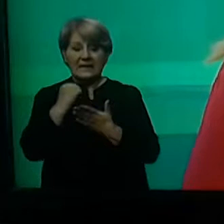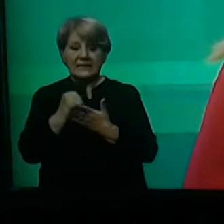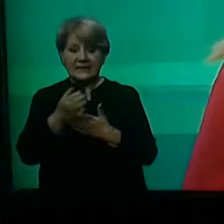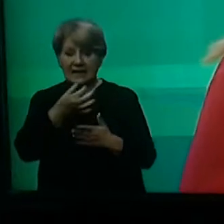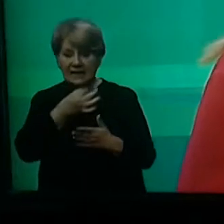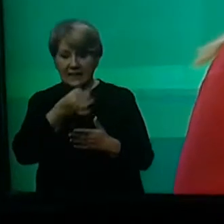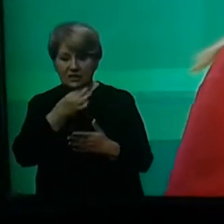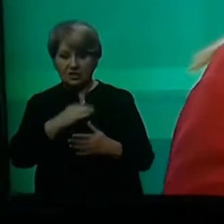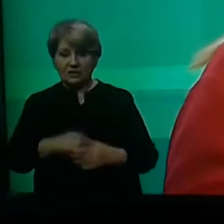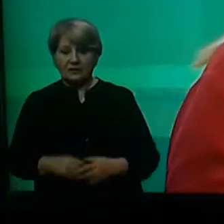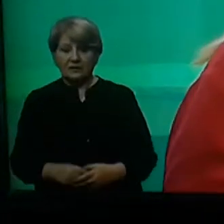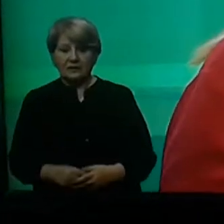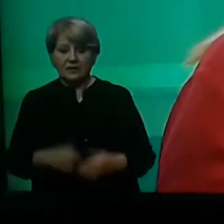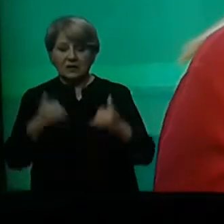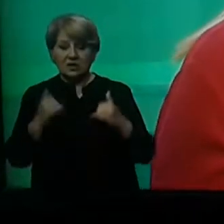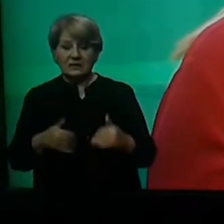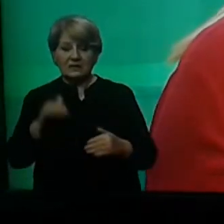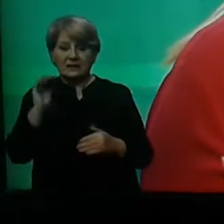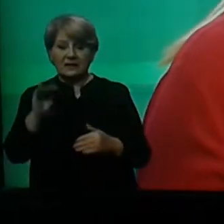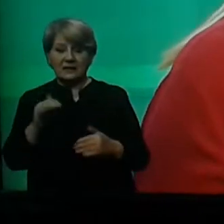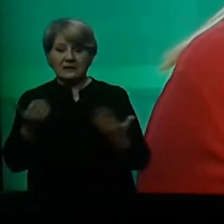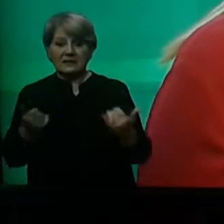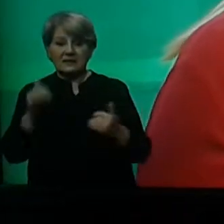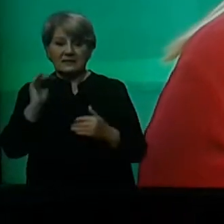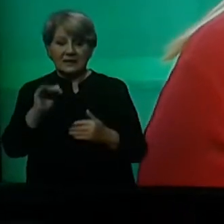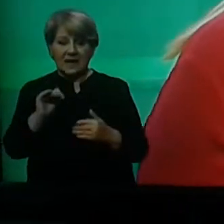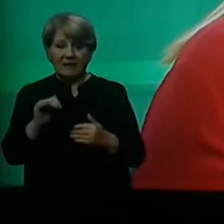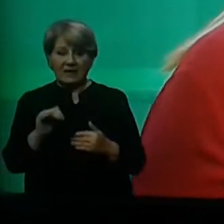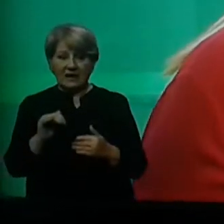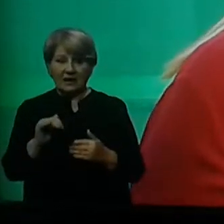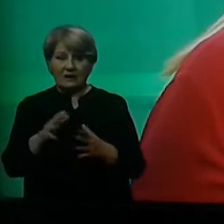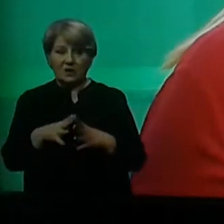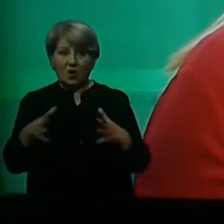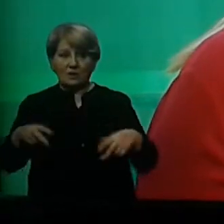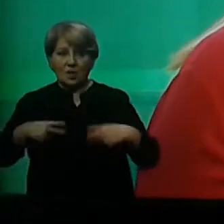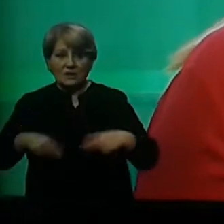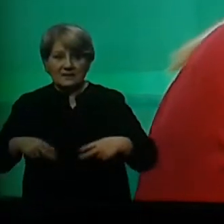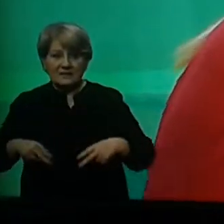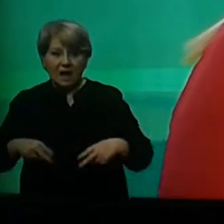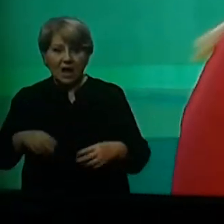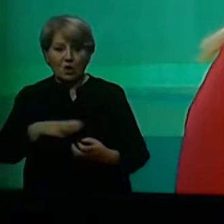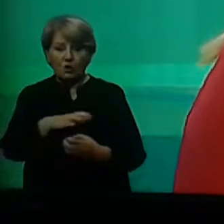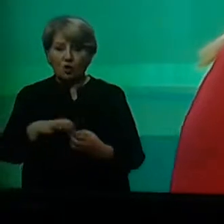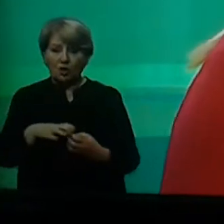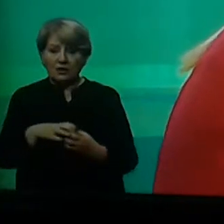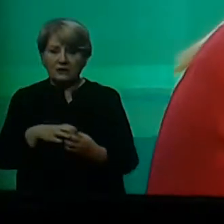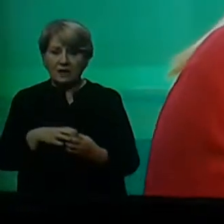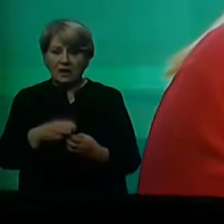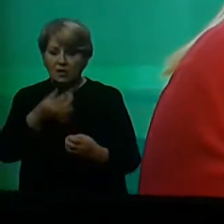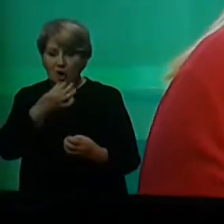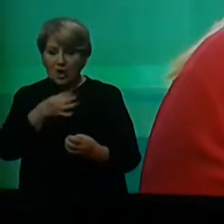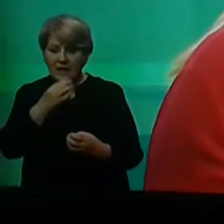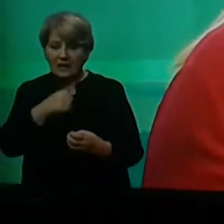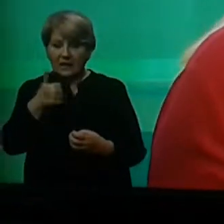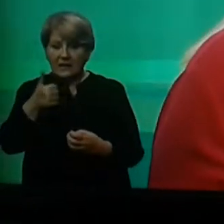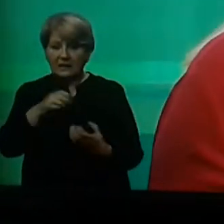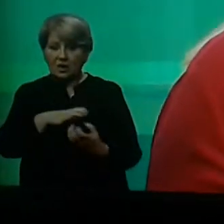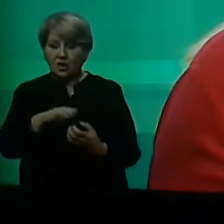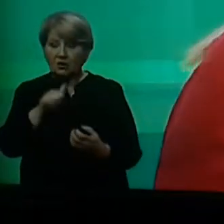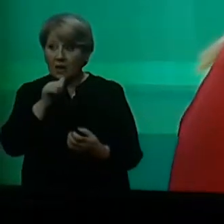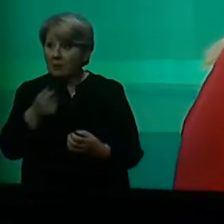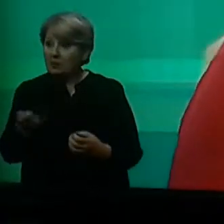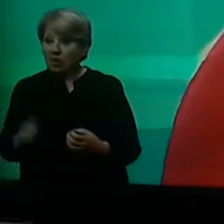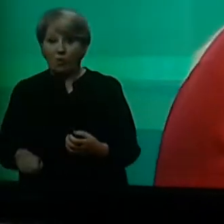lijek za liječenje. I šta se sad javlja? Javlja se jedan ogromni strah u roditelja. To je lijek koji se jedan roditelj ne